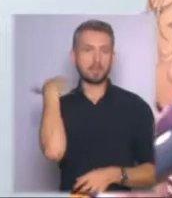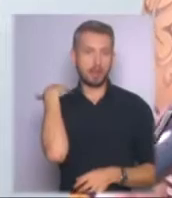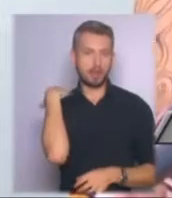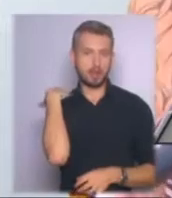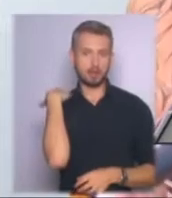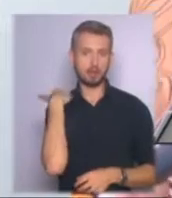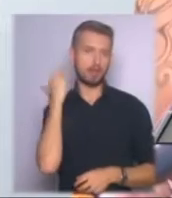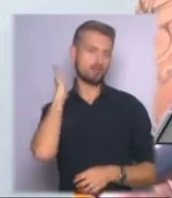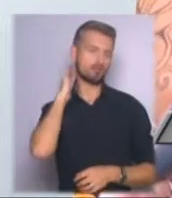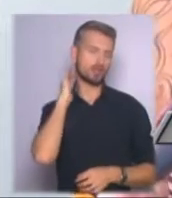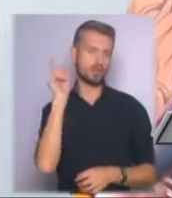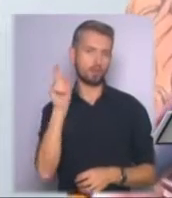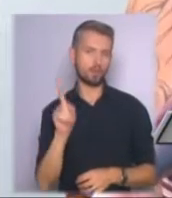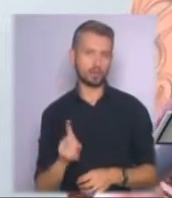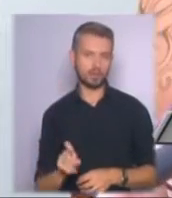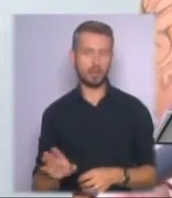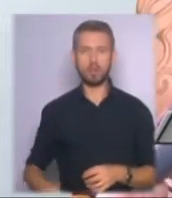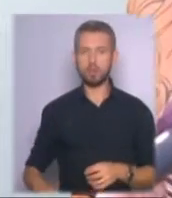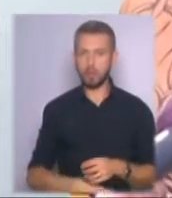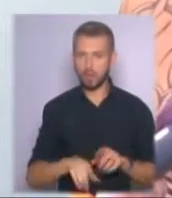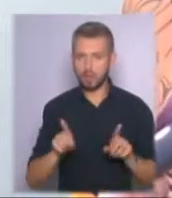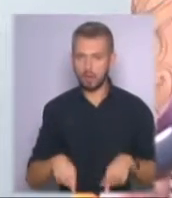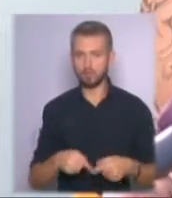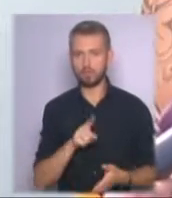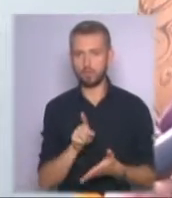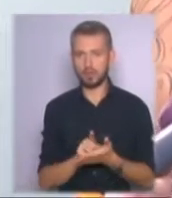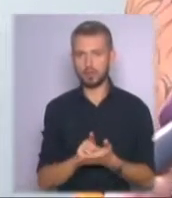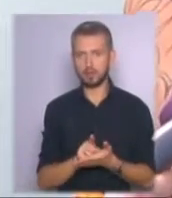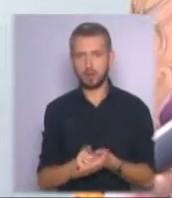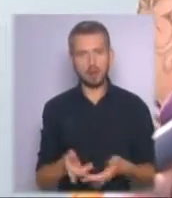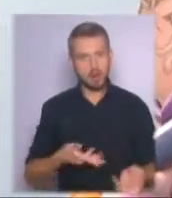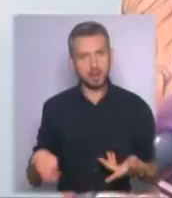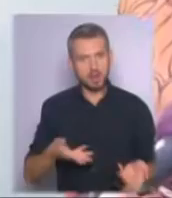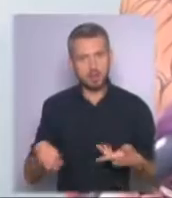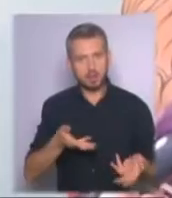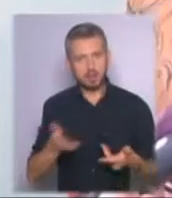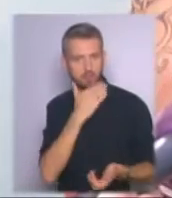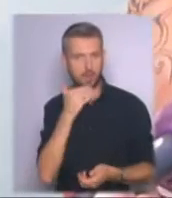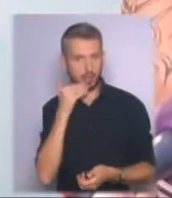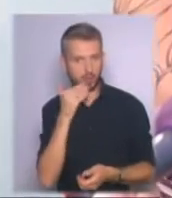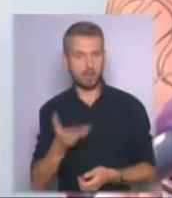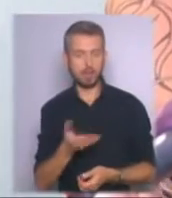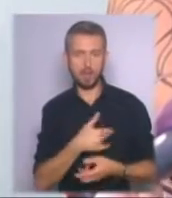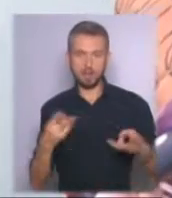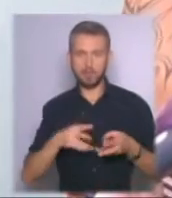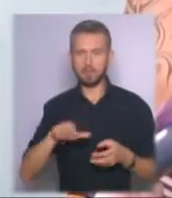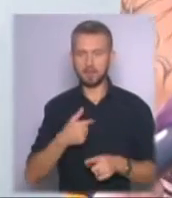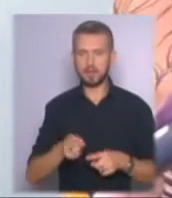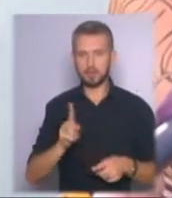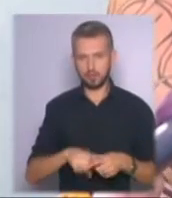шийні позвонки, якби ноги теж повинні, тобі приходиться ходити багато. Нам треба якось після цього